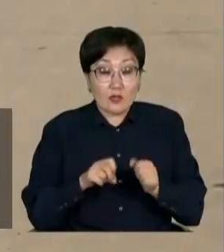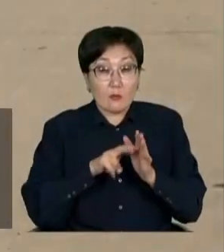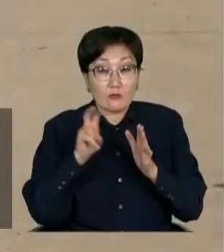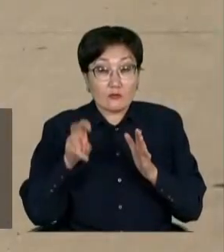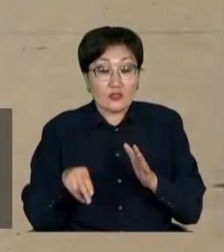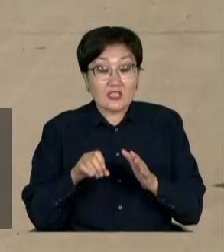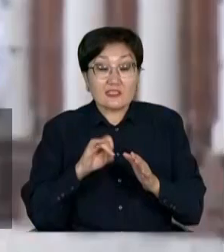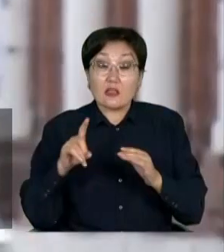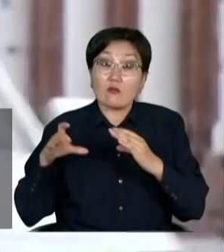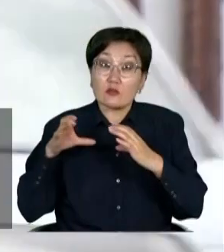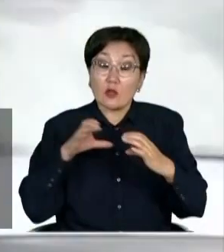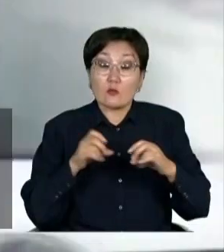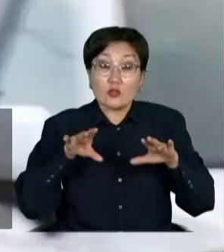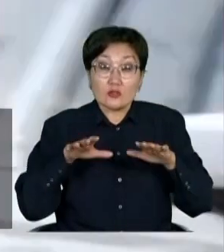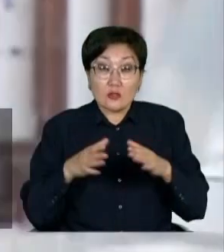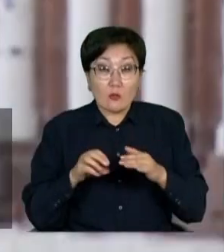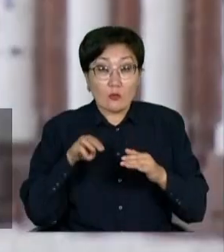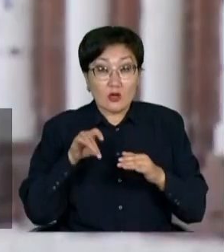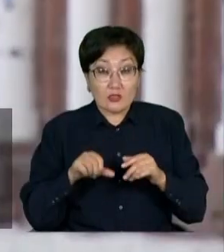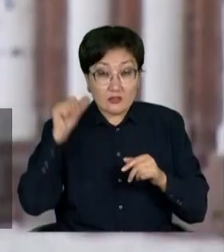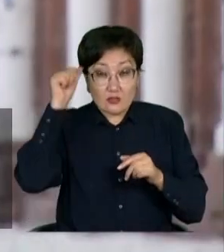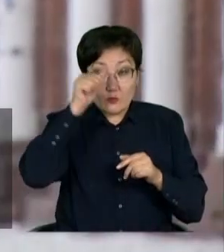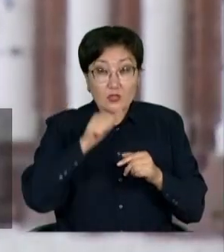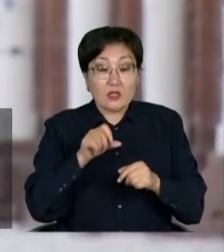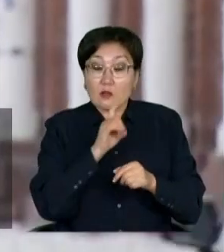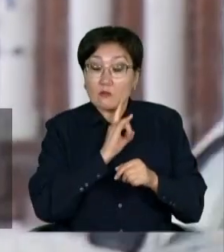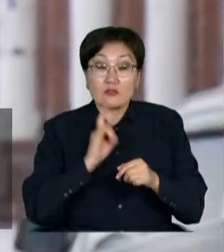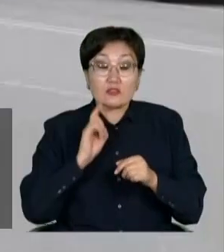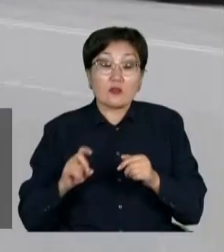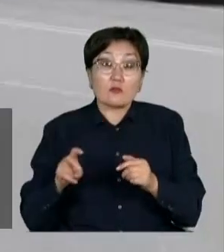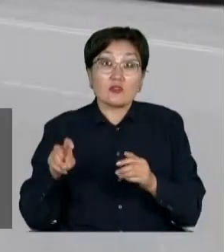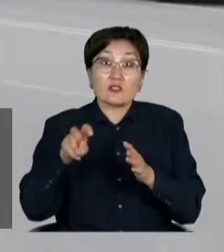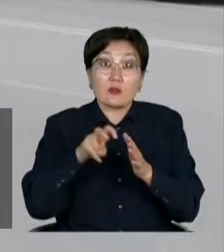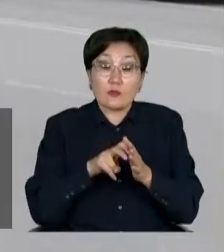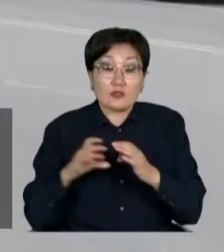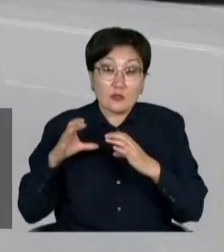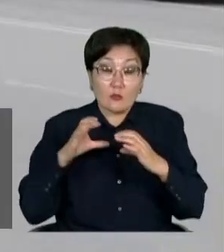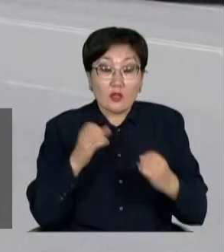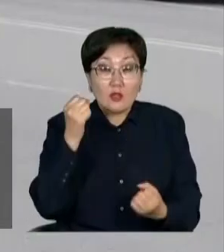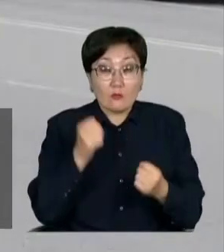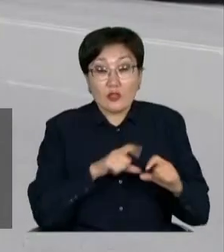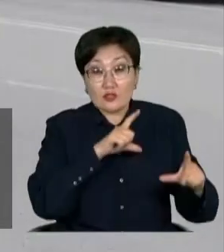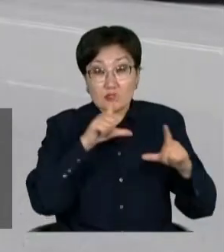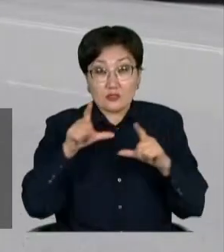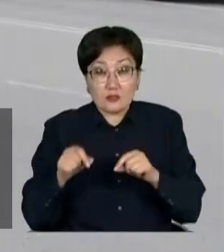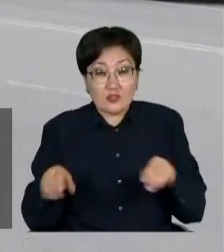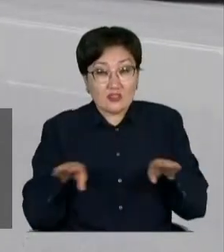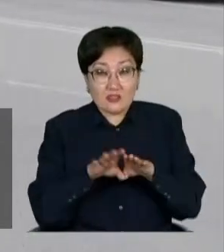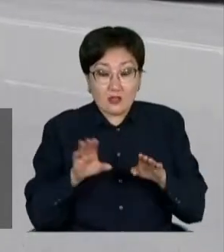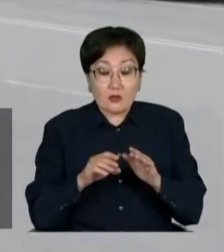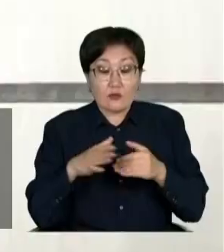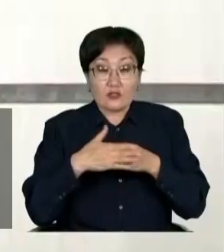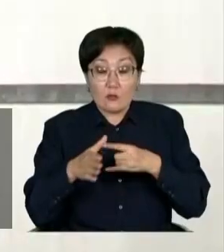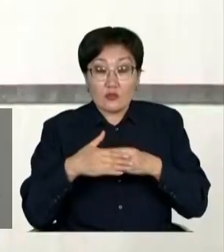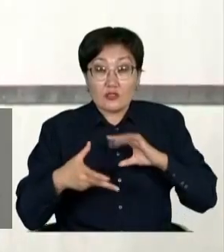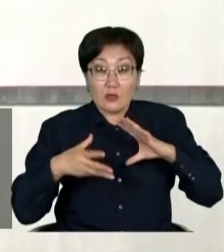из автобуса. Инцидент произошел в марте этого года. Женщина вошла в общественный транспорт, а водитель поехал, не закрыв дверь. В